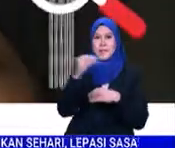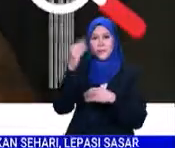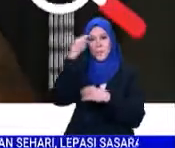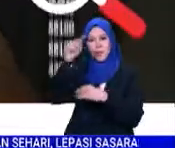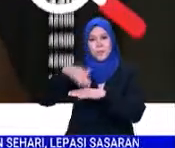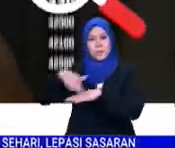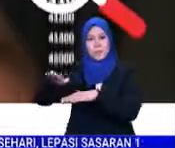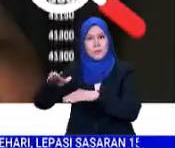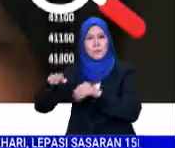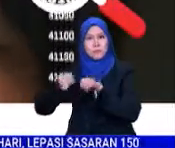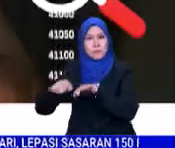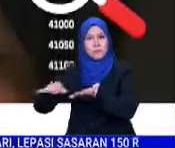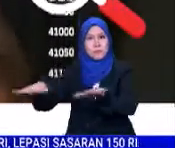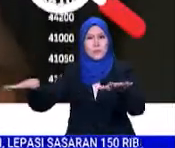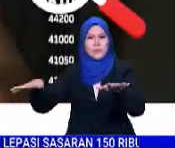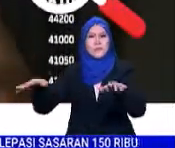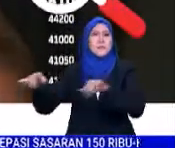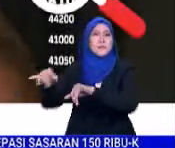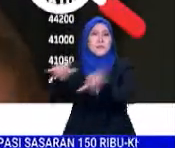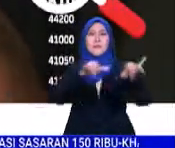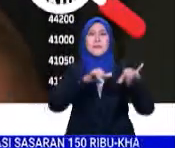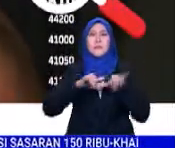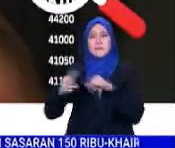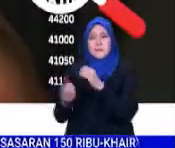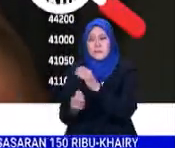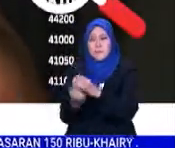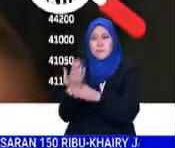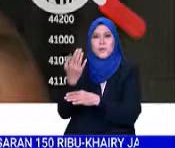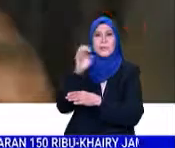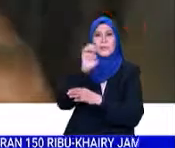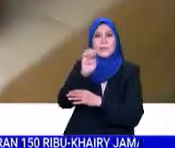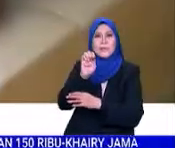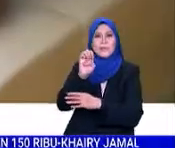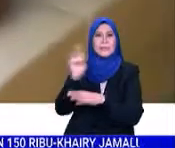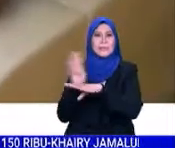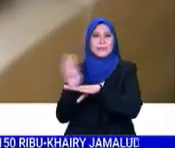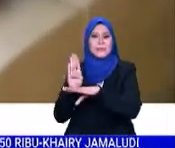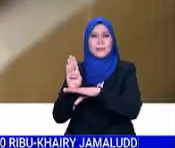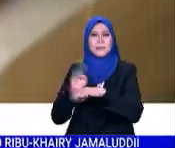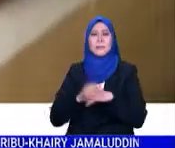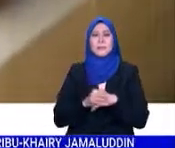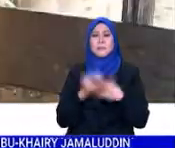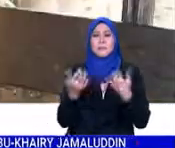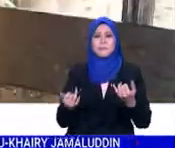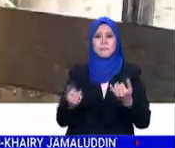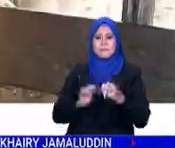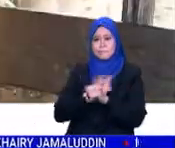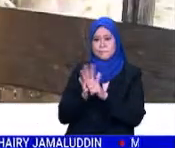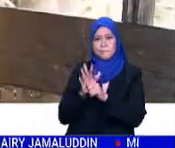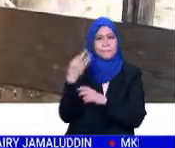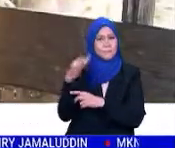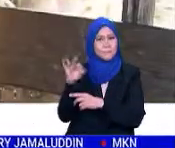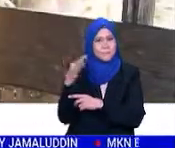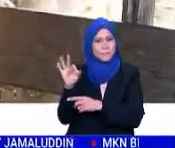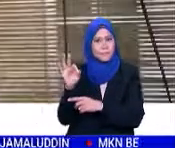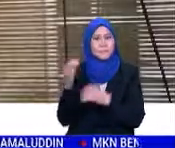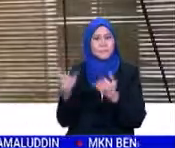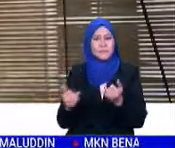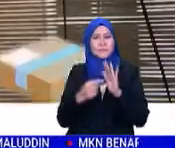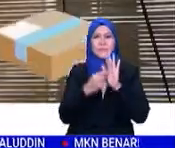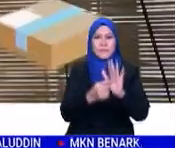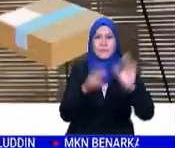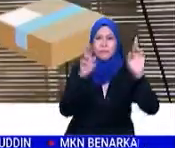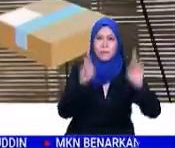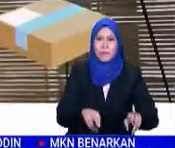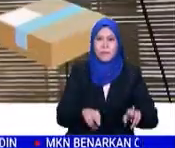pula berkembang selaras pertumbuhan e-dagang. Trend turut didorong pandemik COVID-19 yang menyaksikan